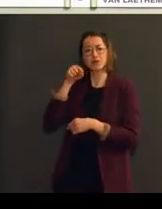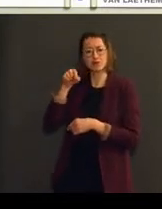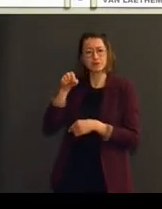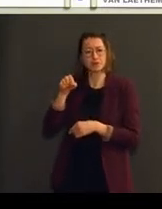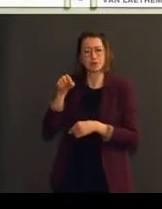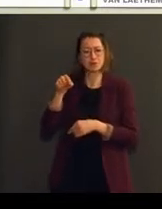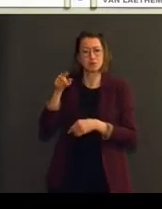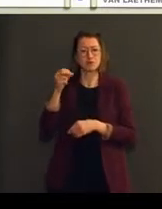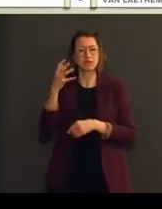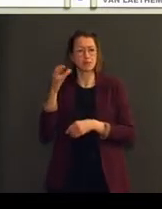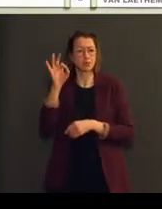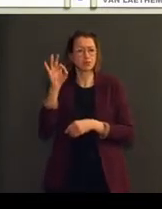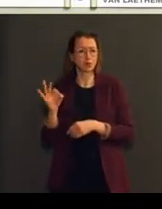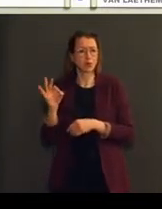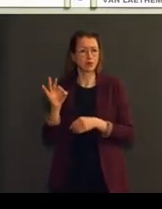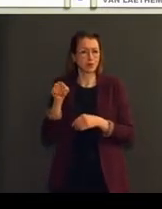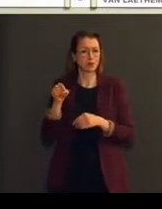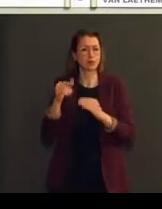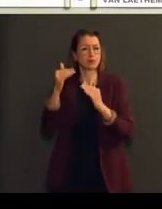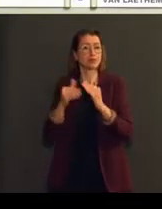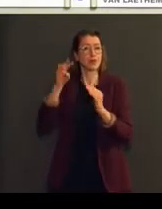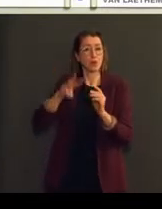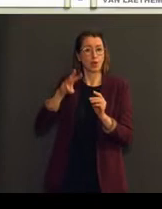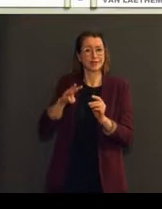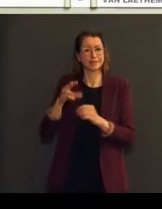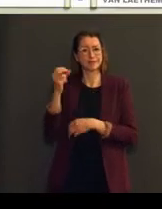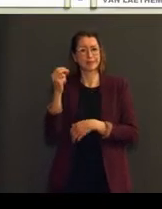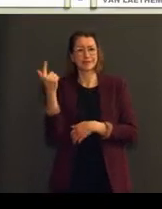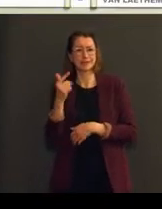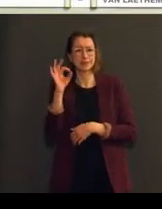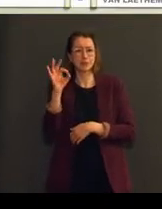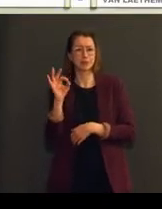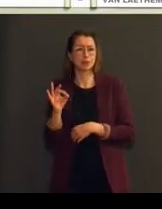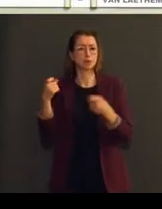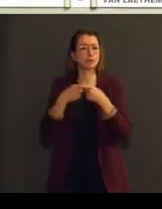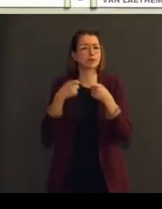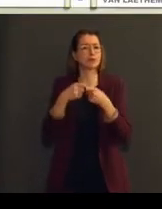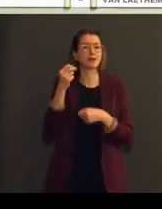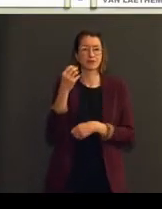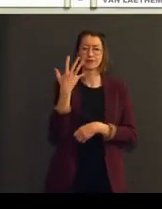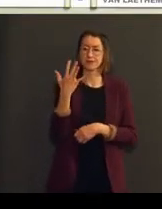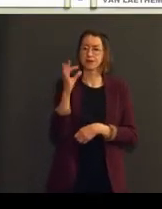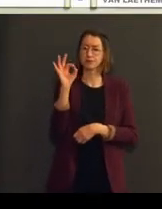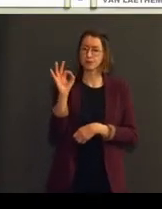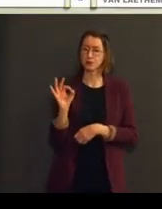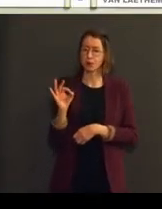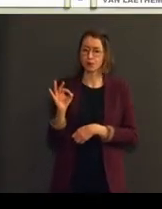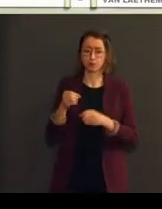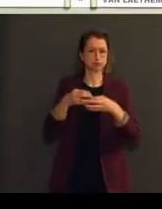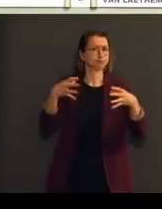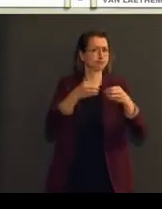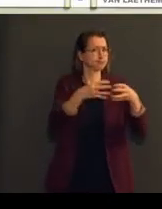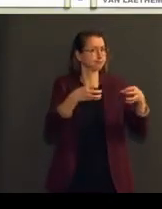effectivement guère différent. Et à Bruxelles, 85%. La Commission européenne avait proposé comme objectif à atteindre aux